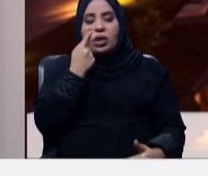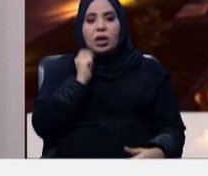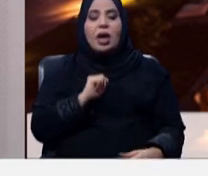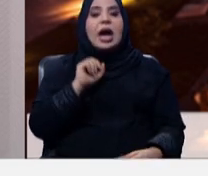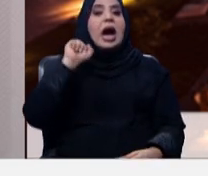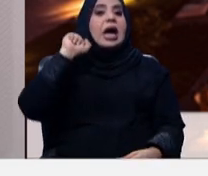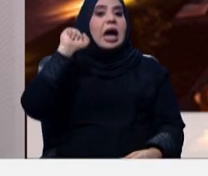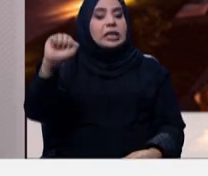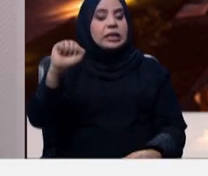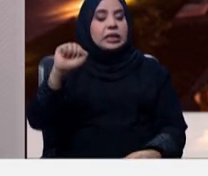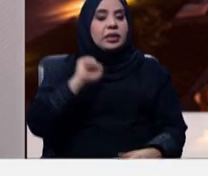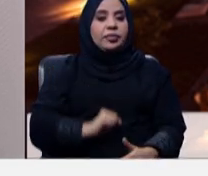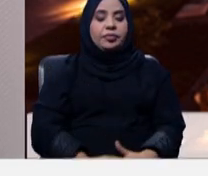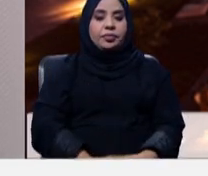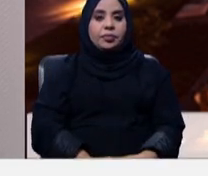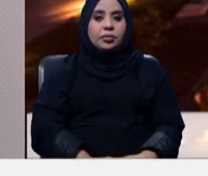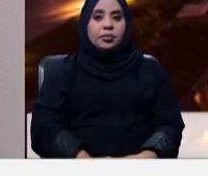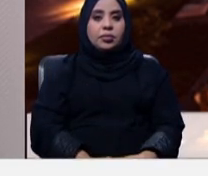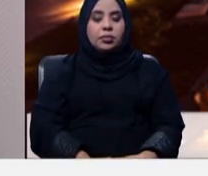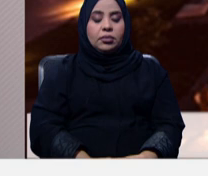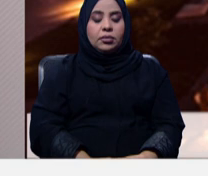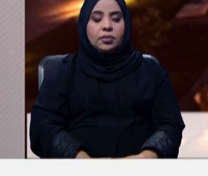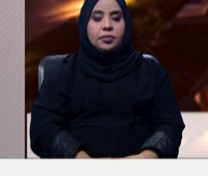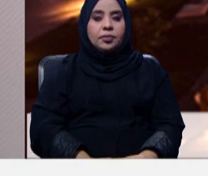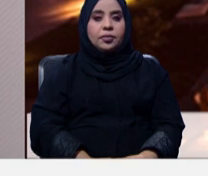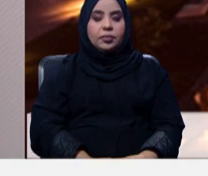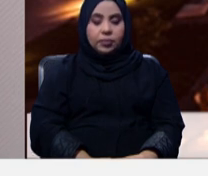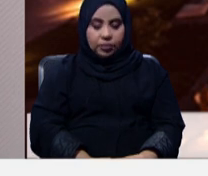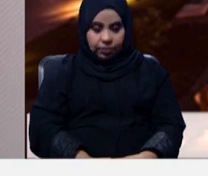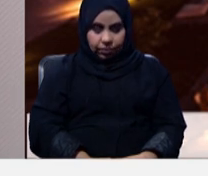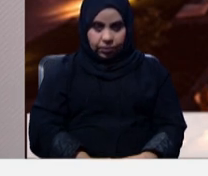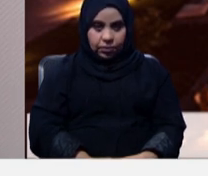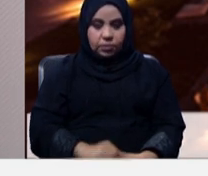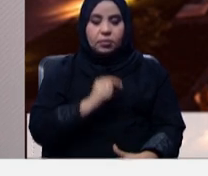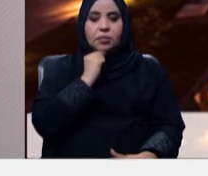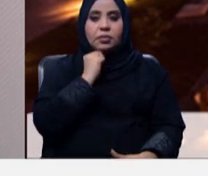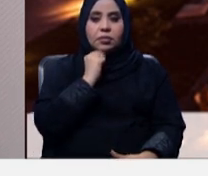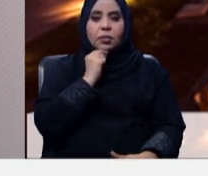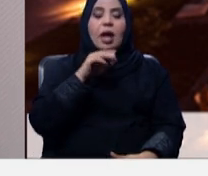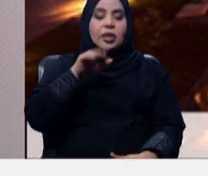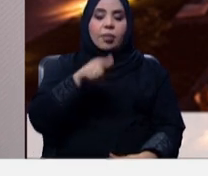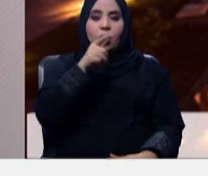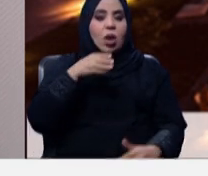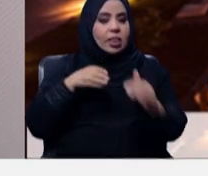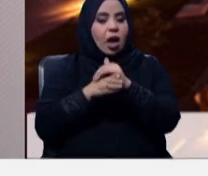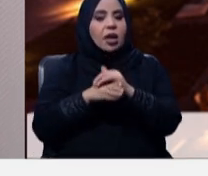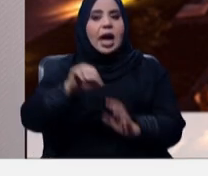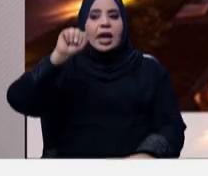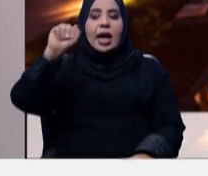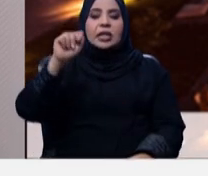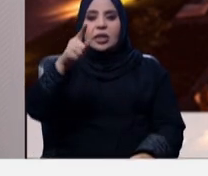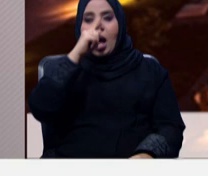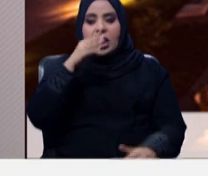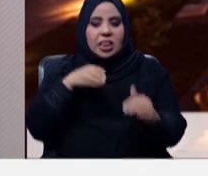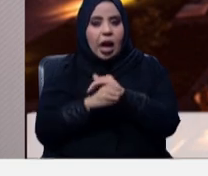تخص هذه الندوة. طبعا كانت مداخلتنا بخصوص التدخلات